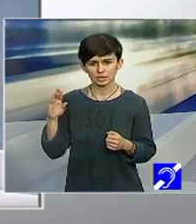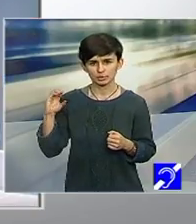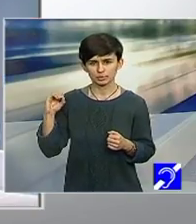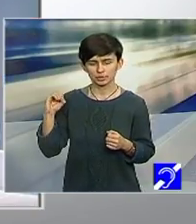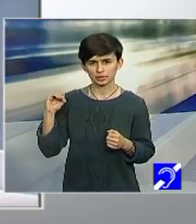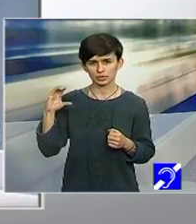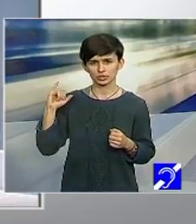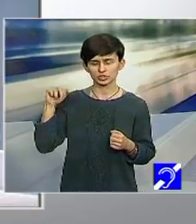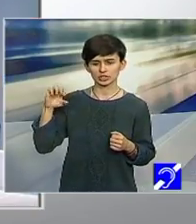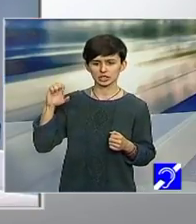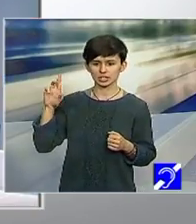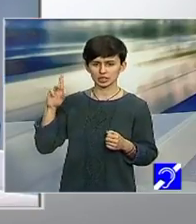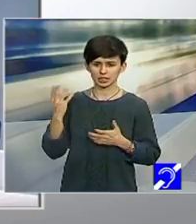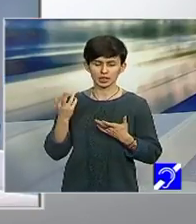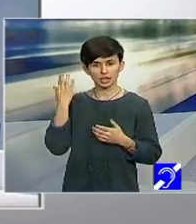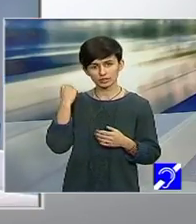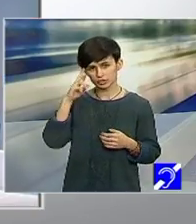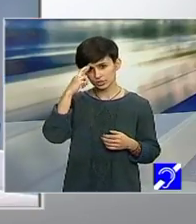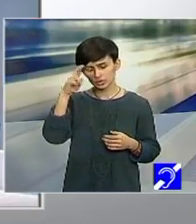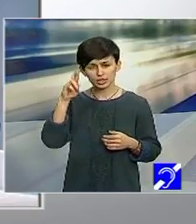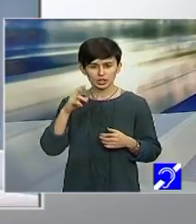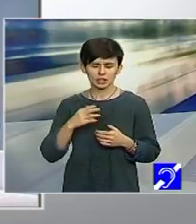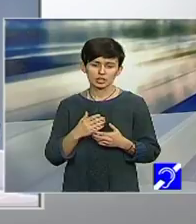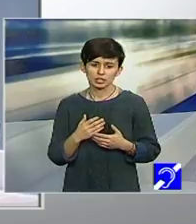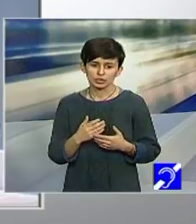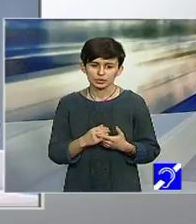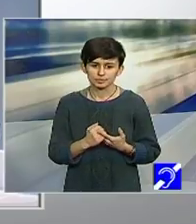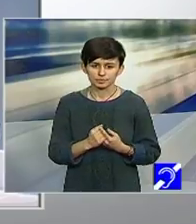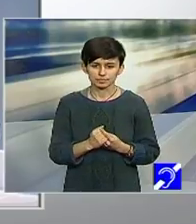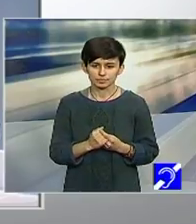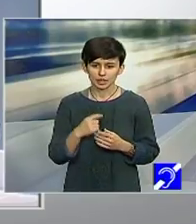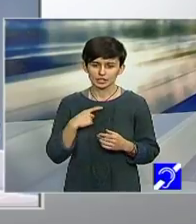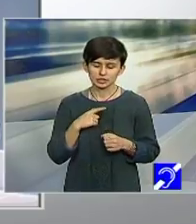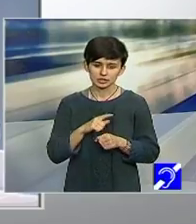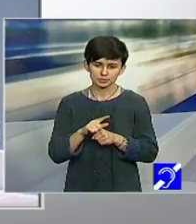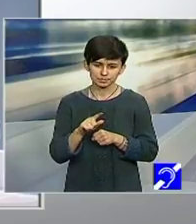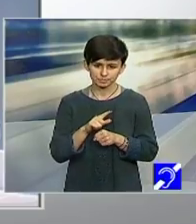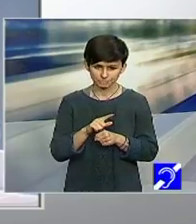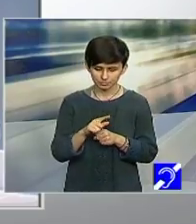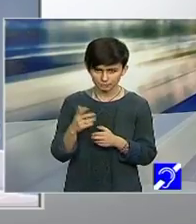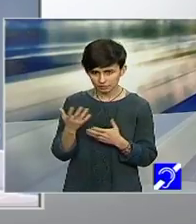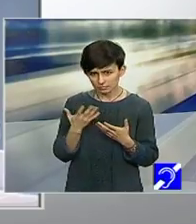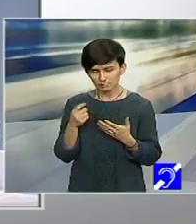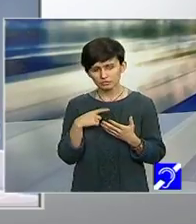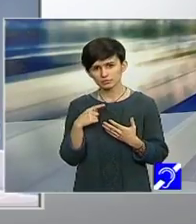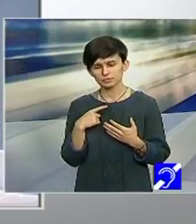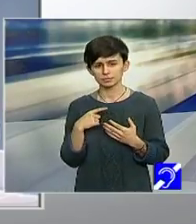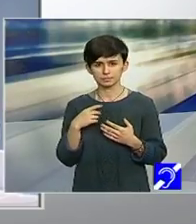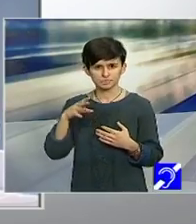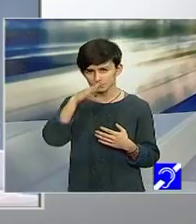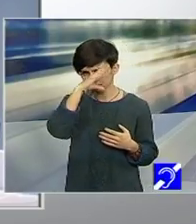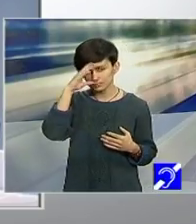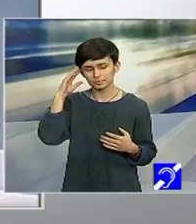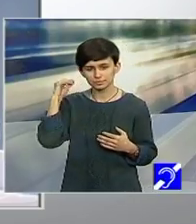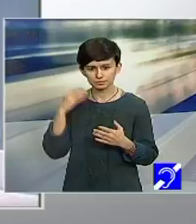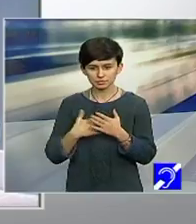la Grivița, care ulterior a fost aghiotantul reginei? Sunt niște lucruri care sunt pur și simplu uitate, pentru